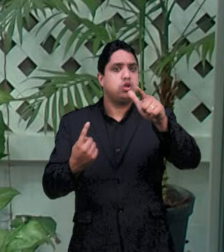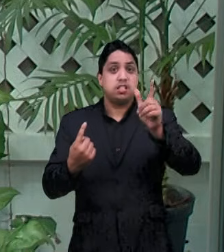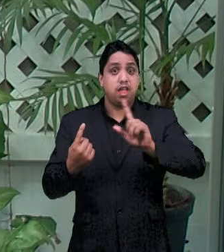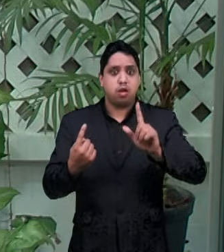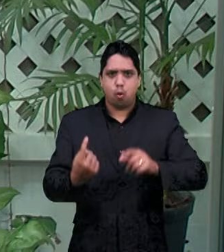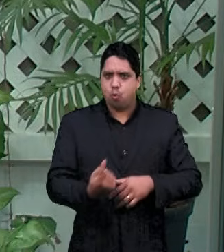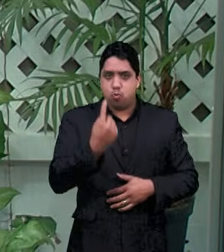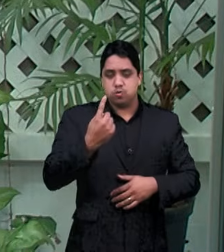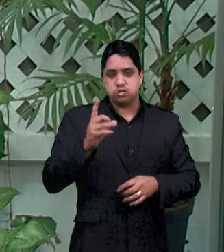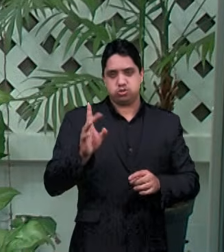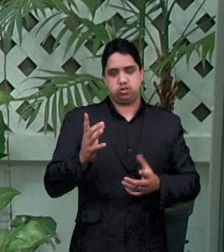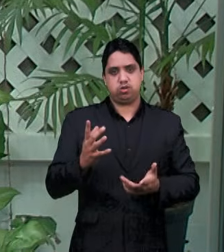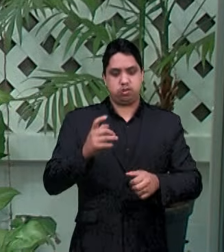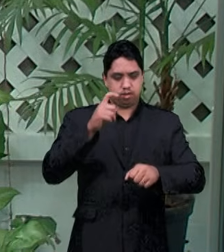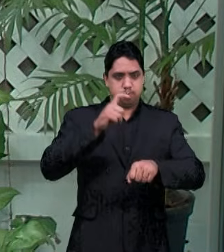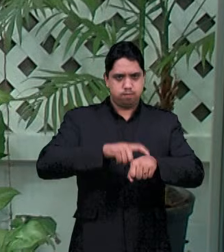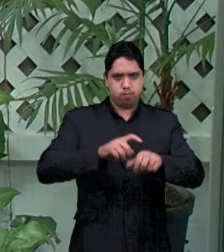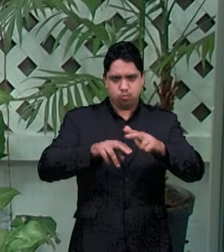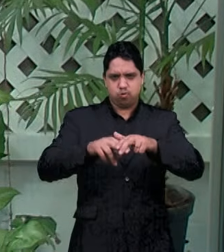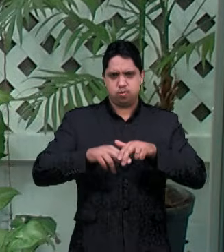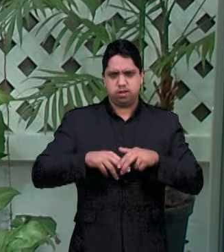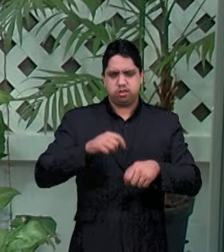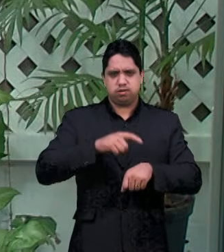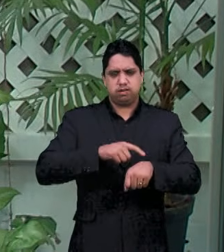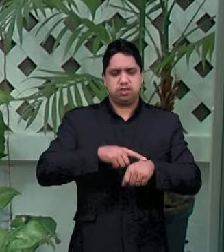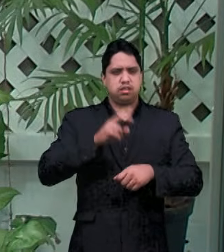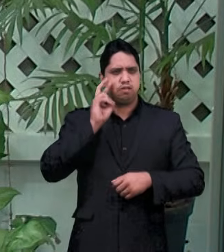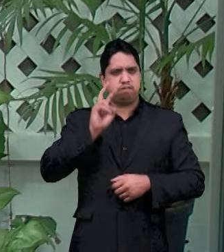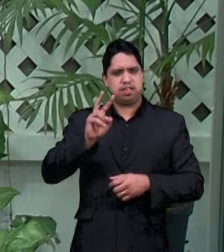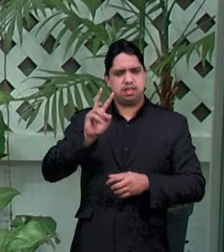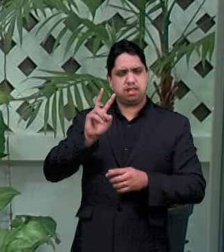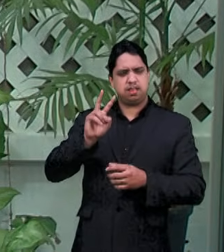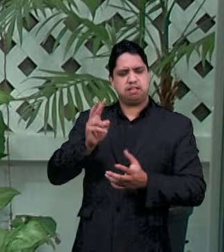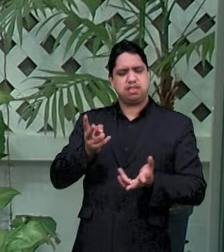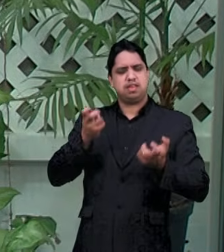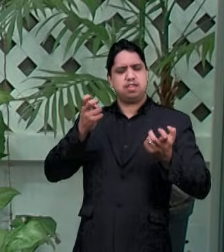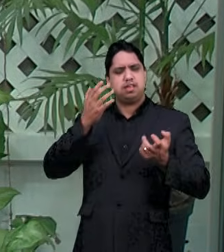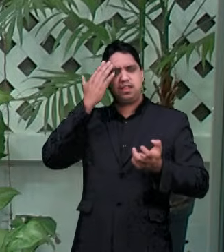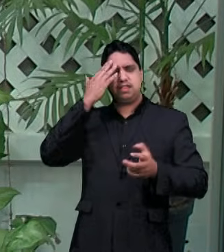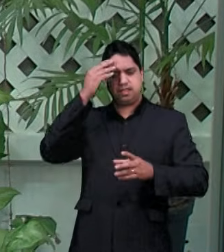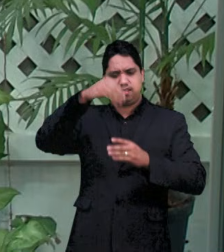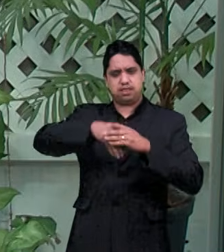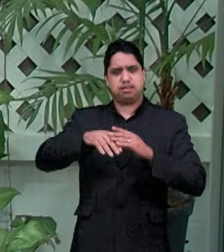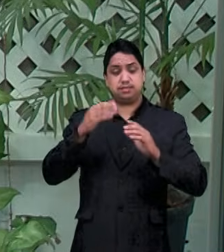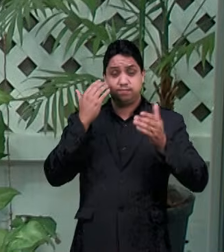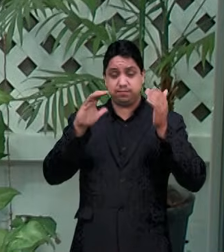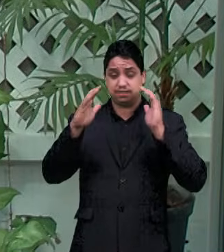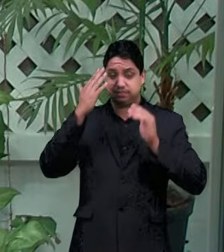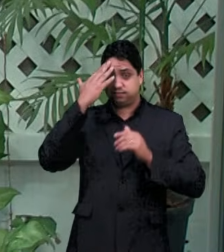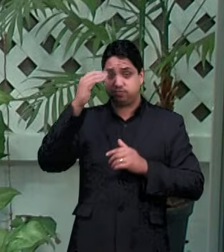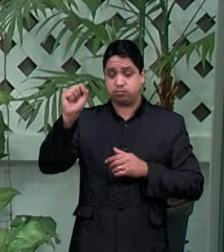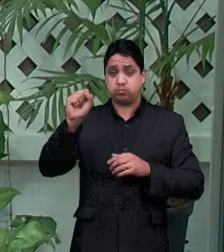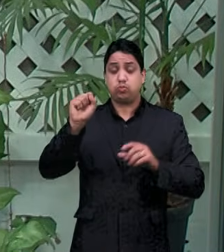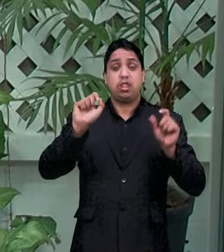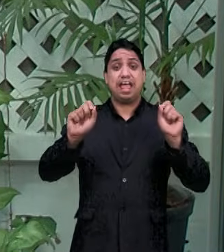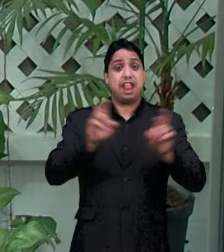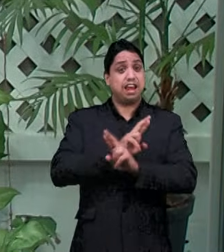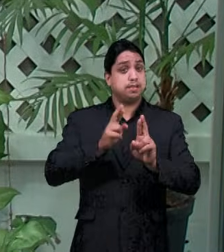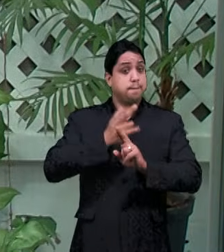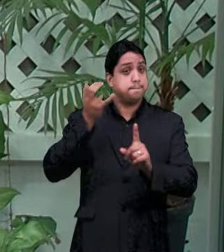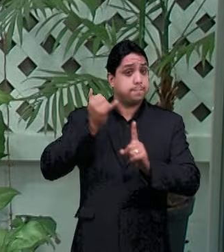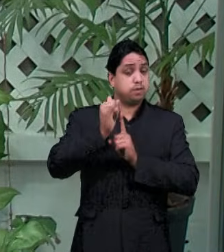Dans le livre de Cantique, on voit cet aspect prophétique, on va comprendre le